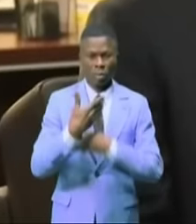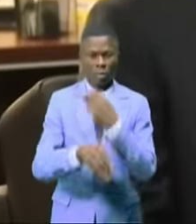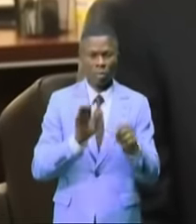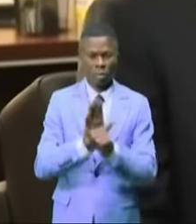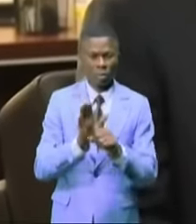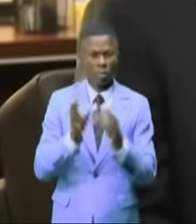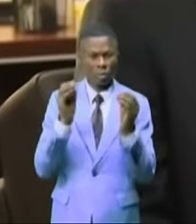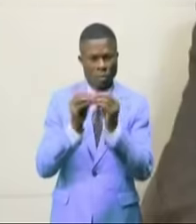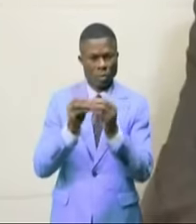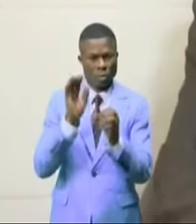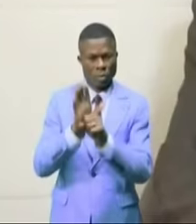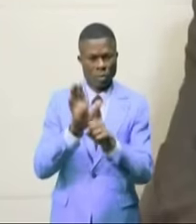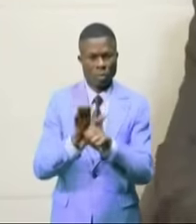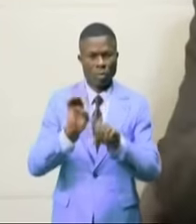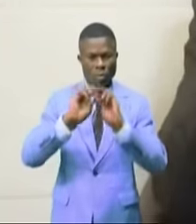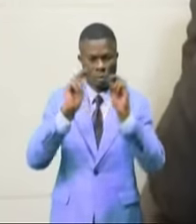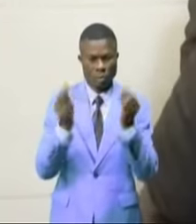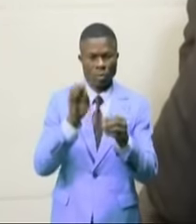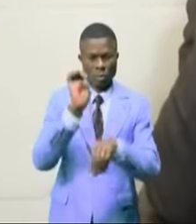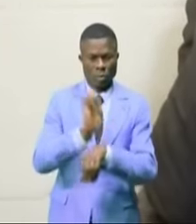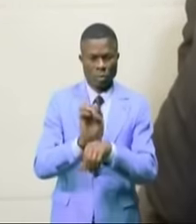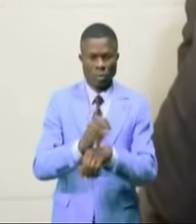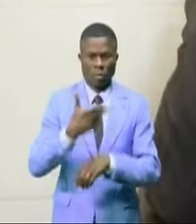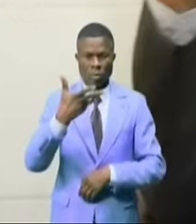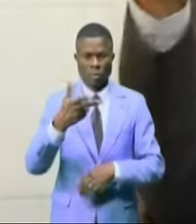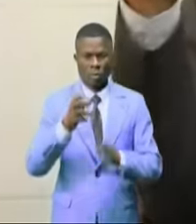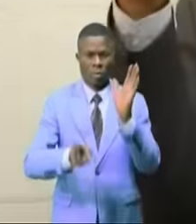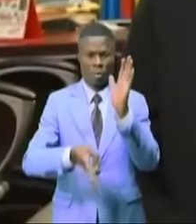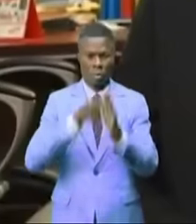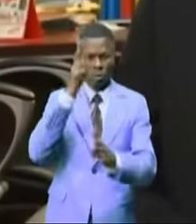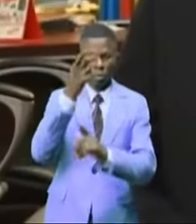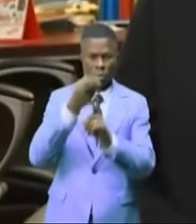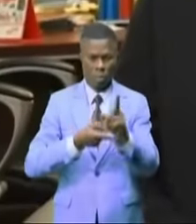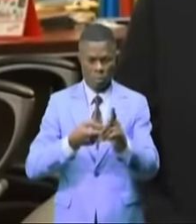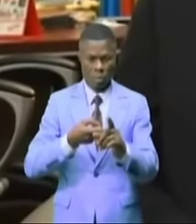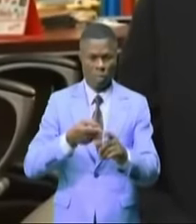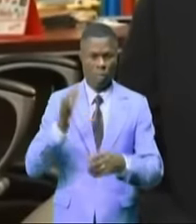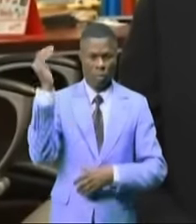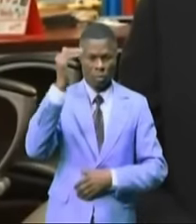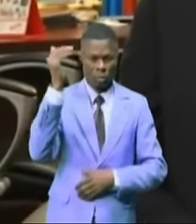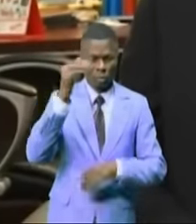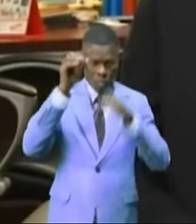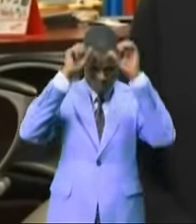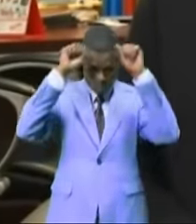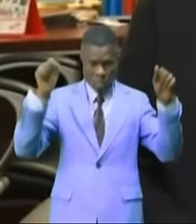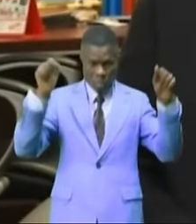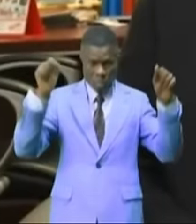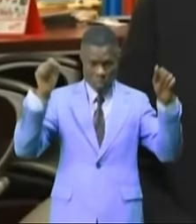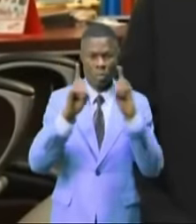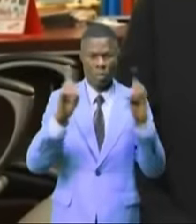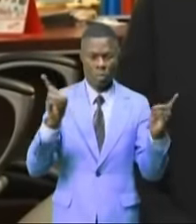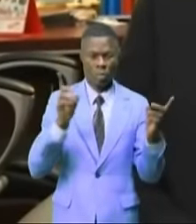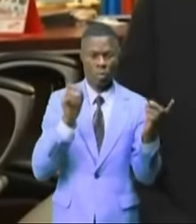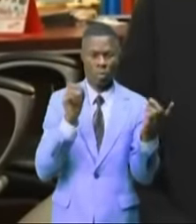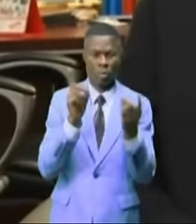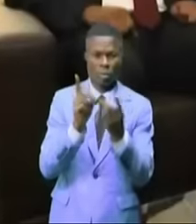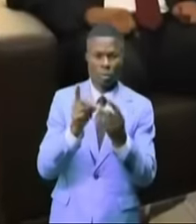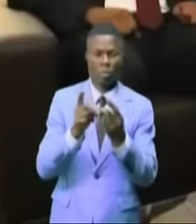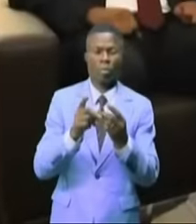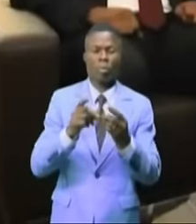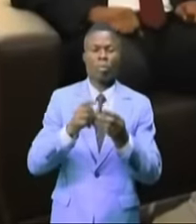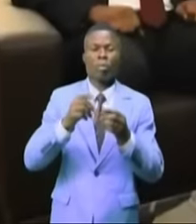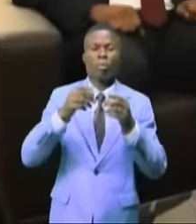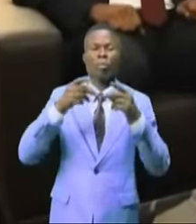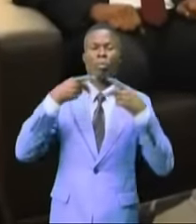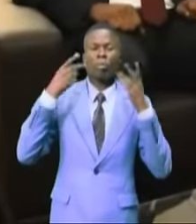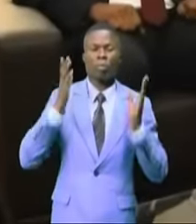confessions religieuses. Mercredi 12 décembre, le président de cette institution d'appui à la démocratie rencontrait le révérend Eric